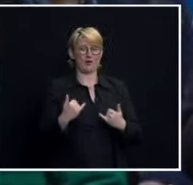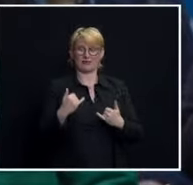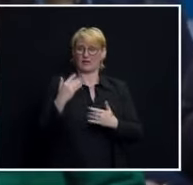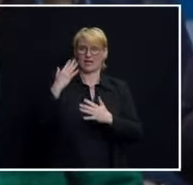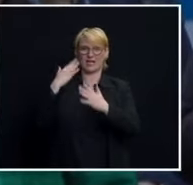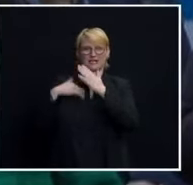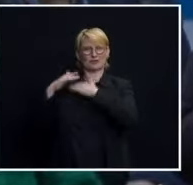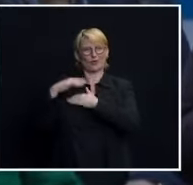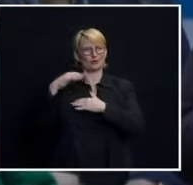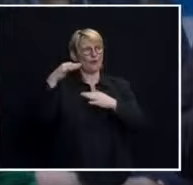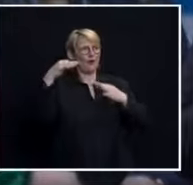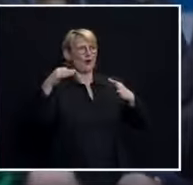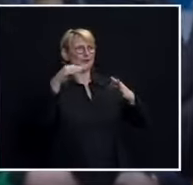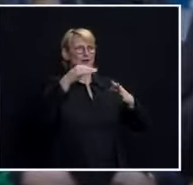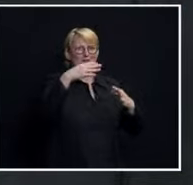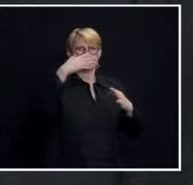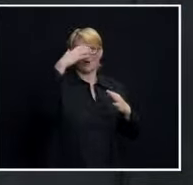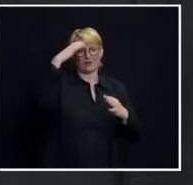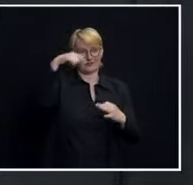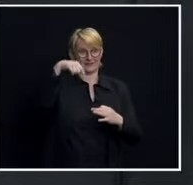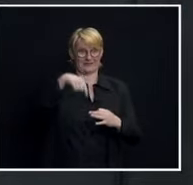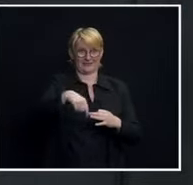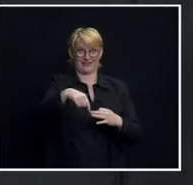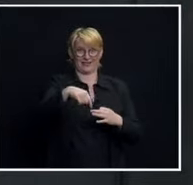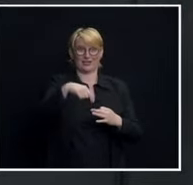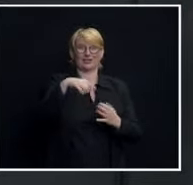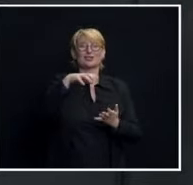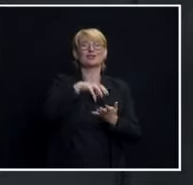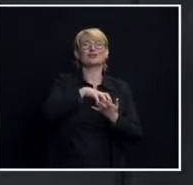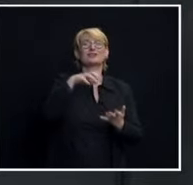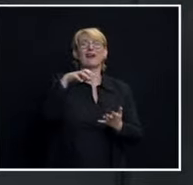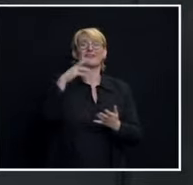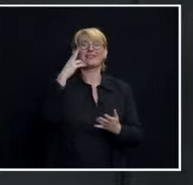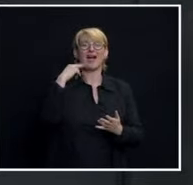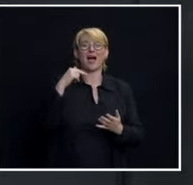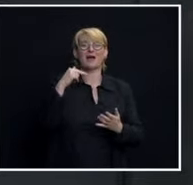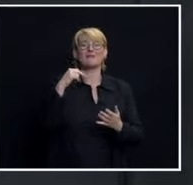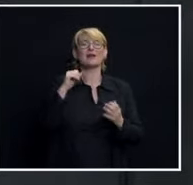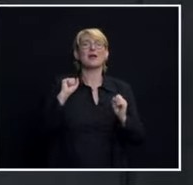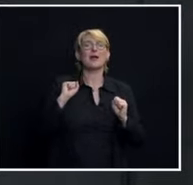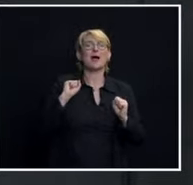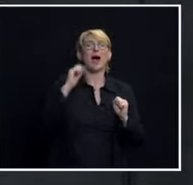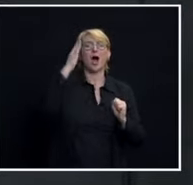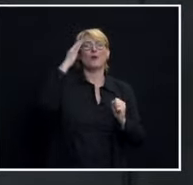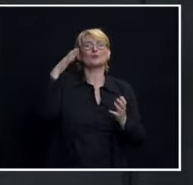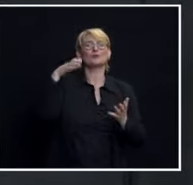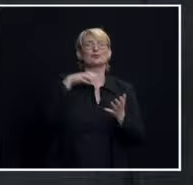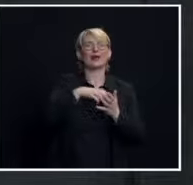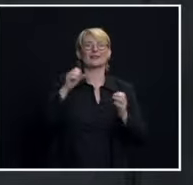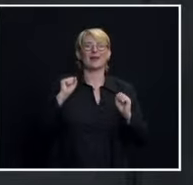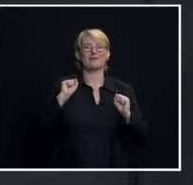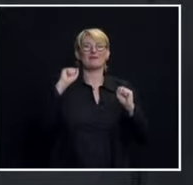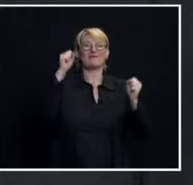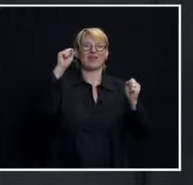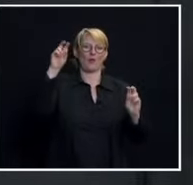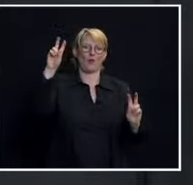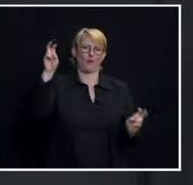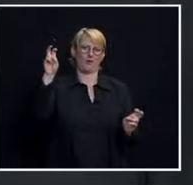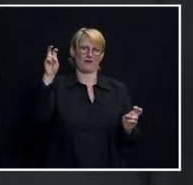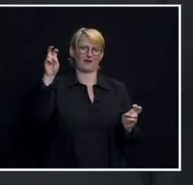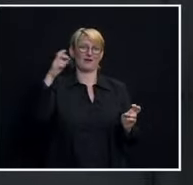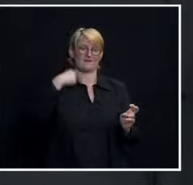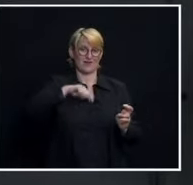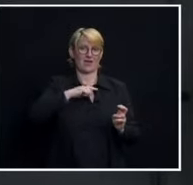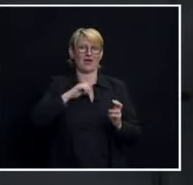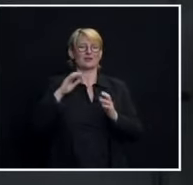historischen Orten der einstigen Hauptstadt der Bewegung entlang gelaufen. Und ich habe es ganz